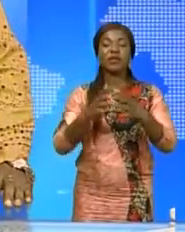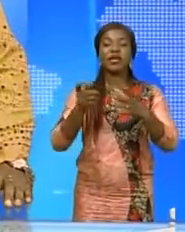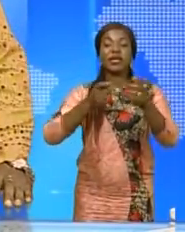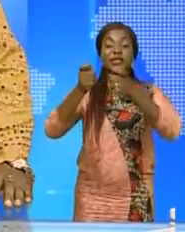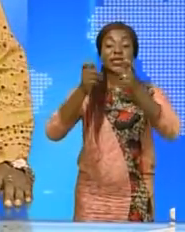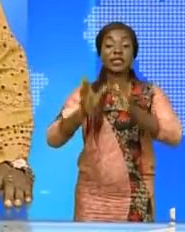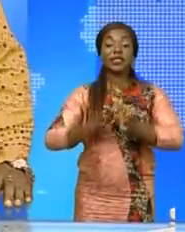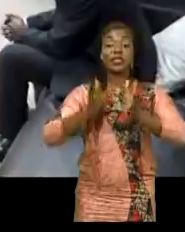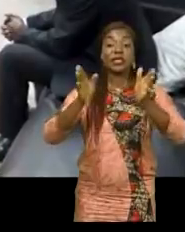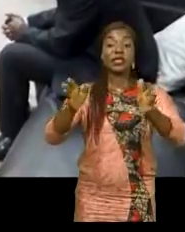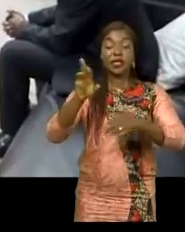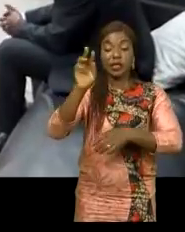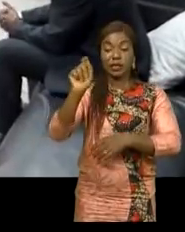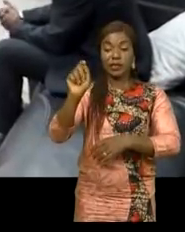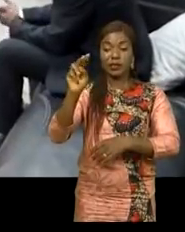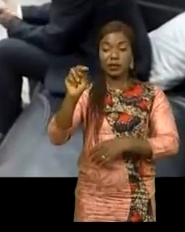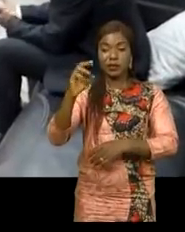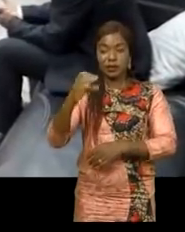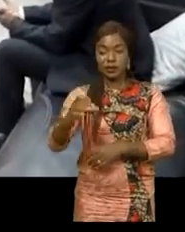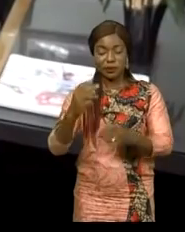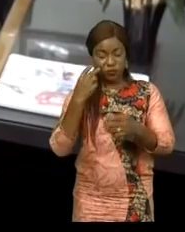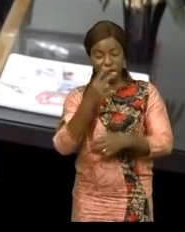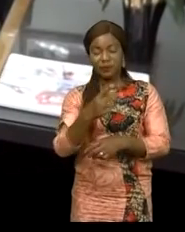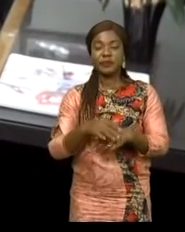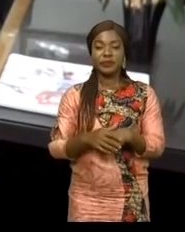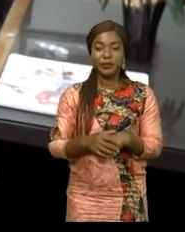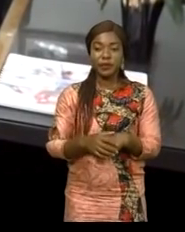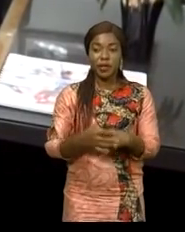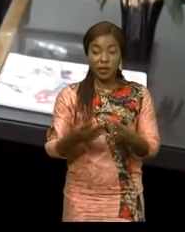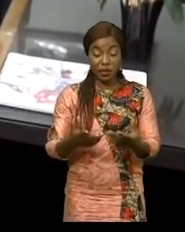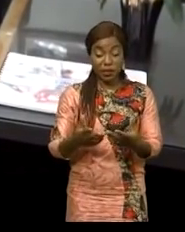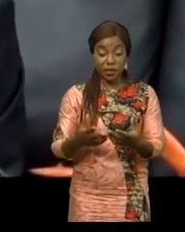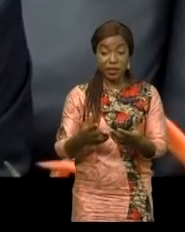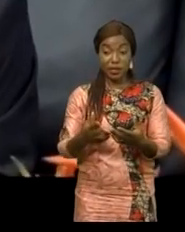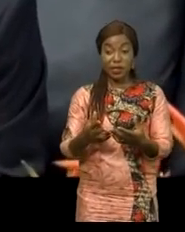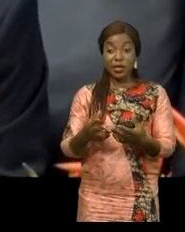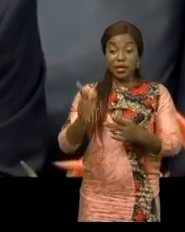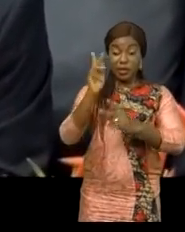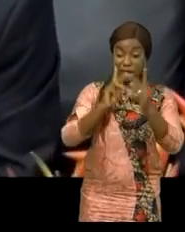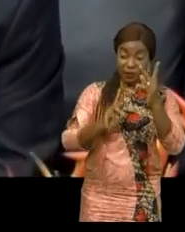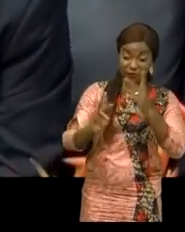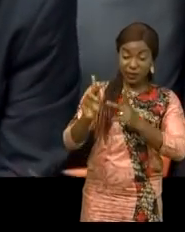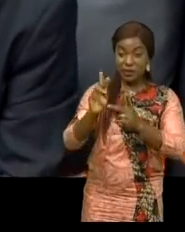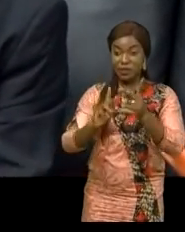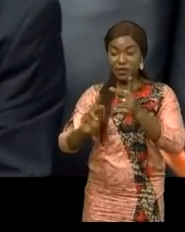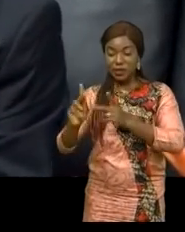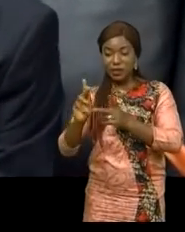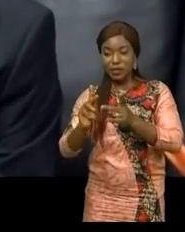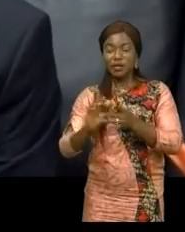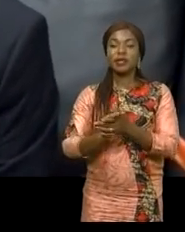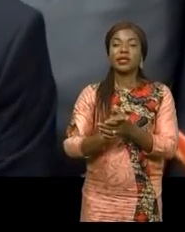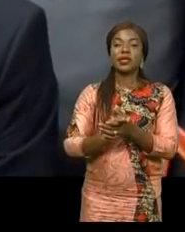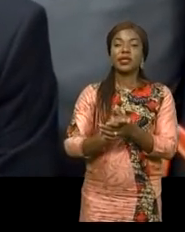innova kabila une visite de courtoisie qui traduit des l'estiment les directeur général de la rtnc ernest